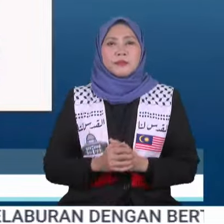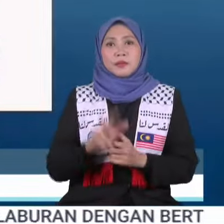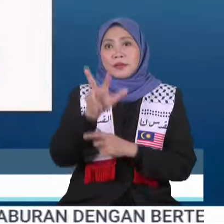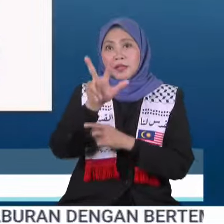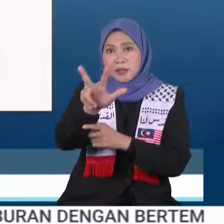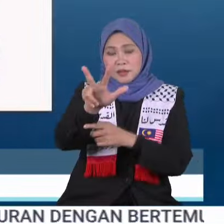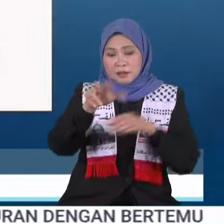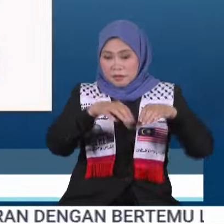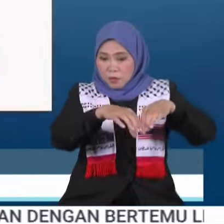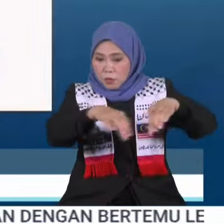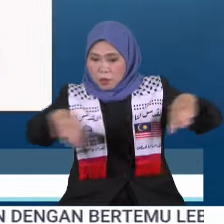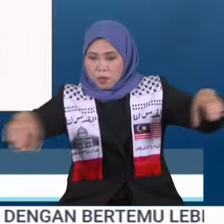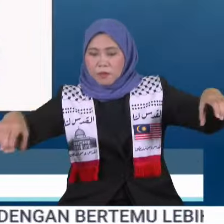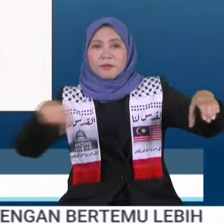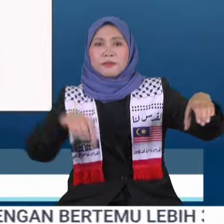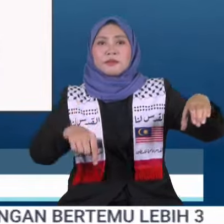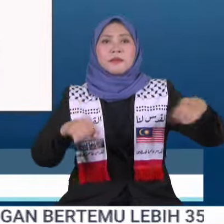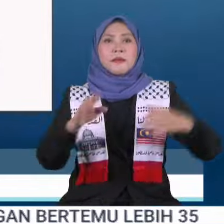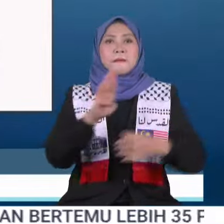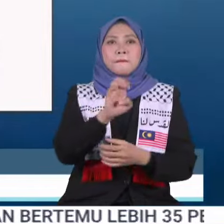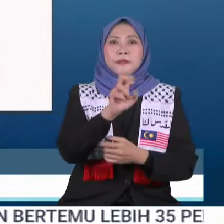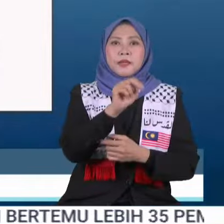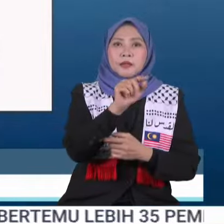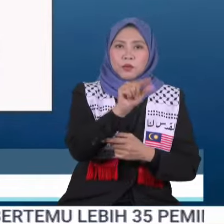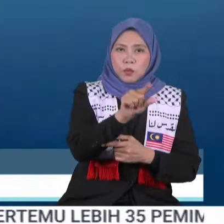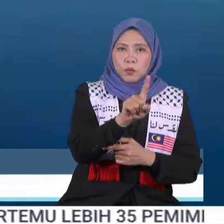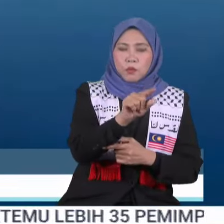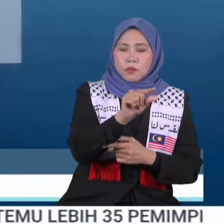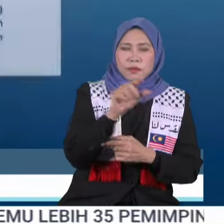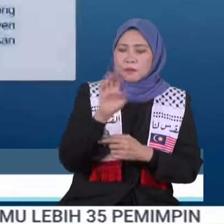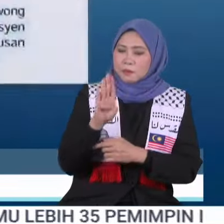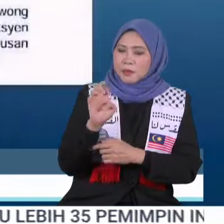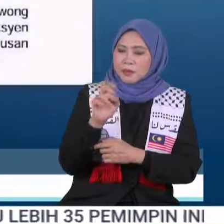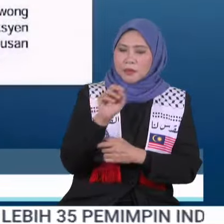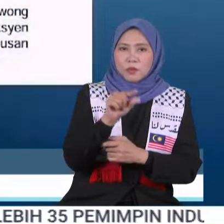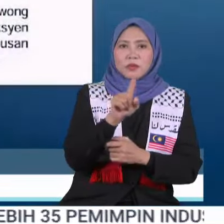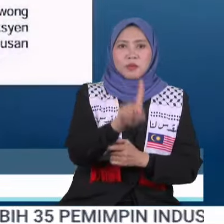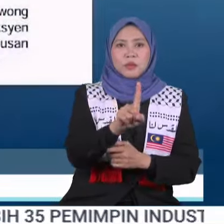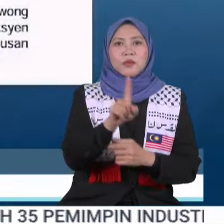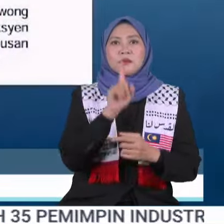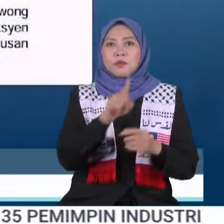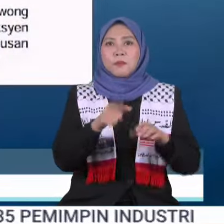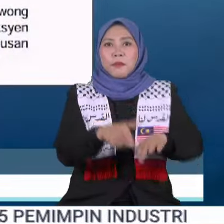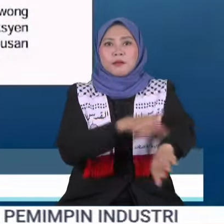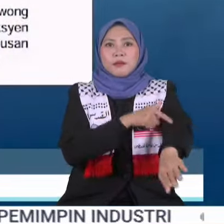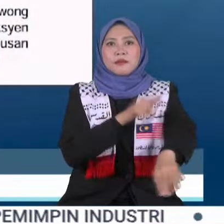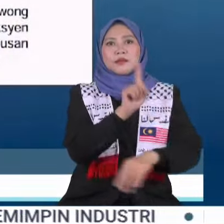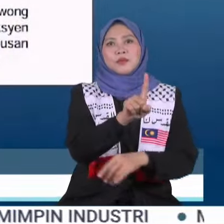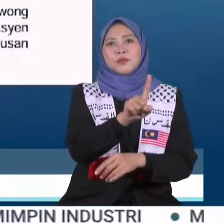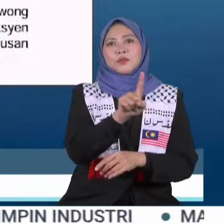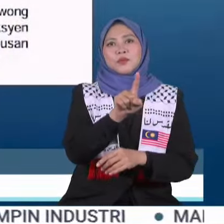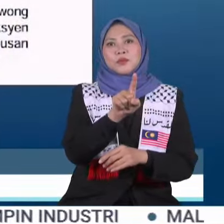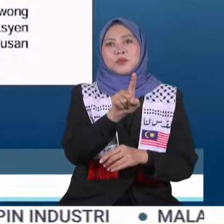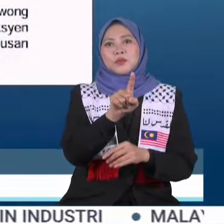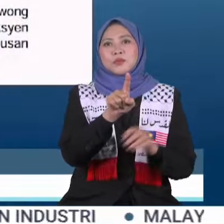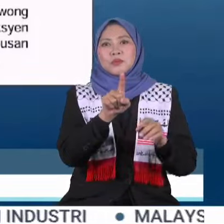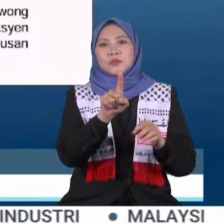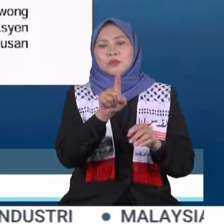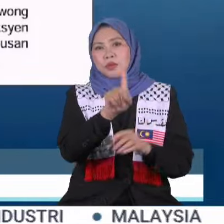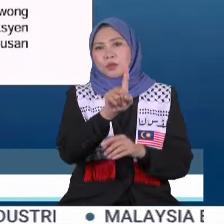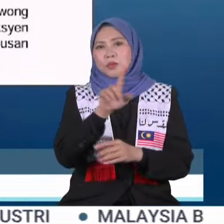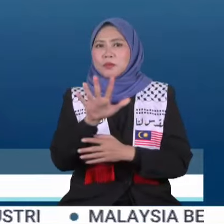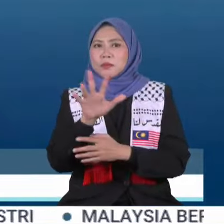ini tersebut adalah terowong bentung satu sepanjang 561 me terowong Kampung lentang 1